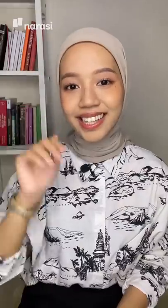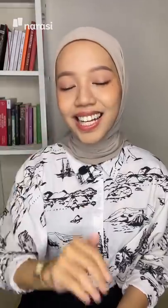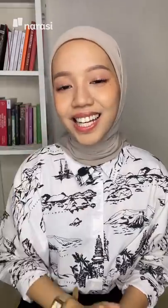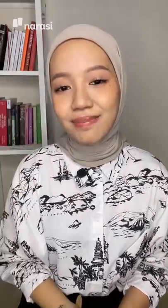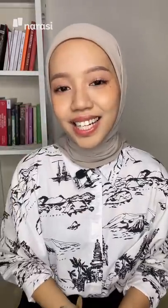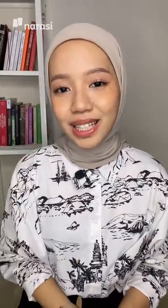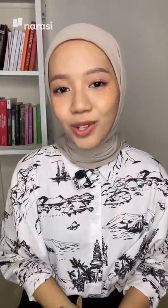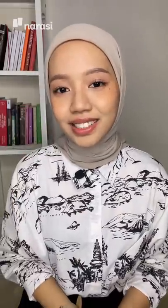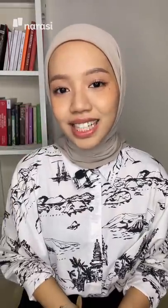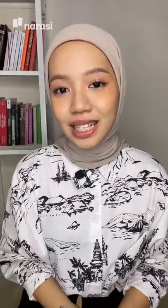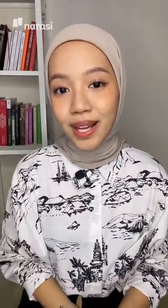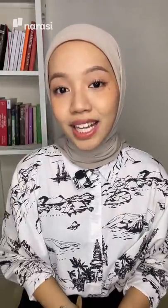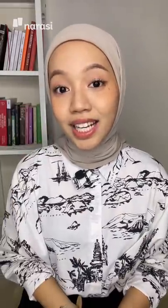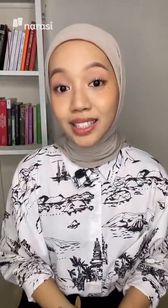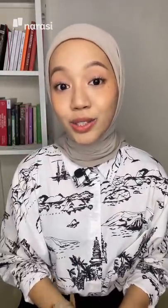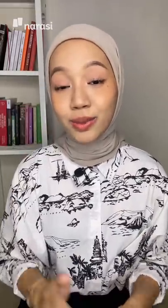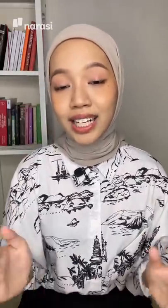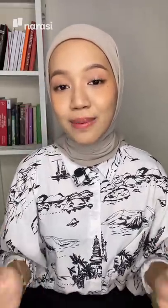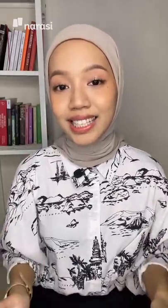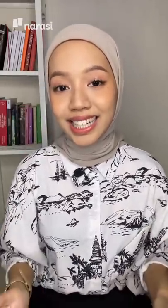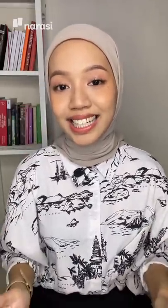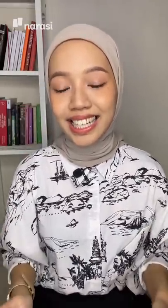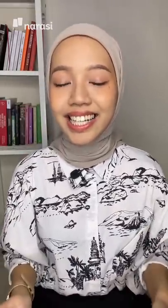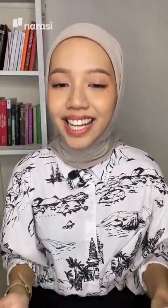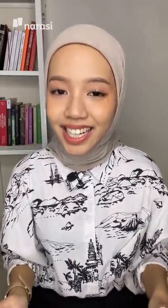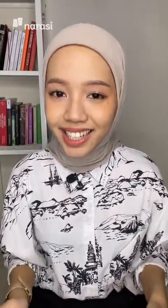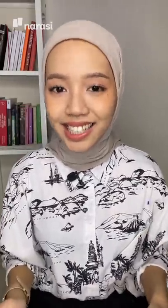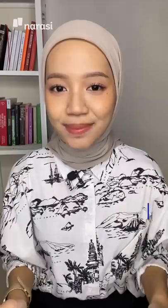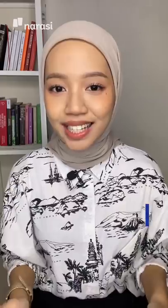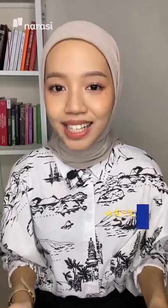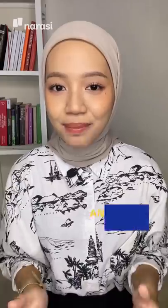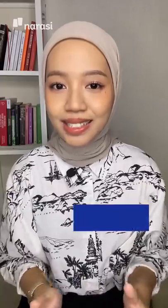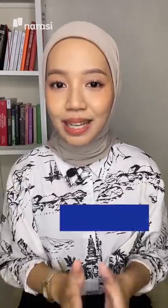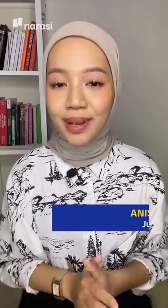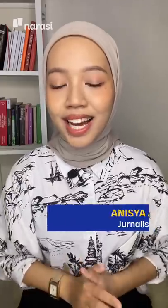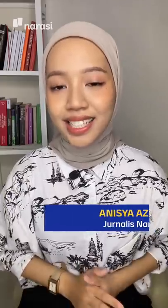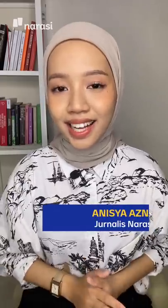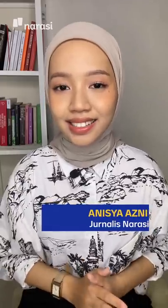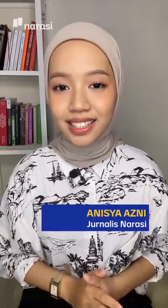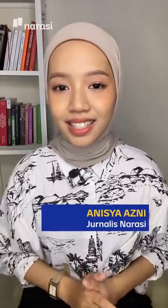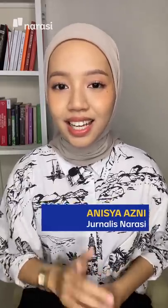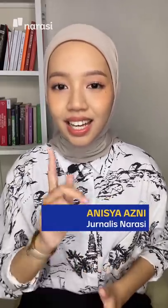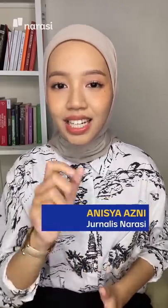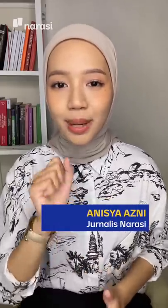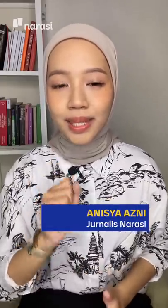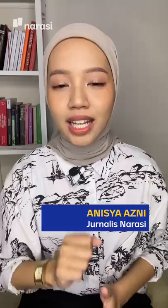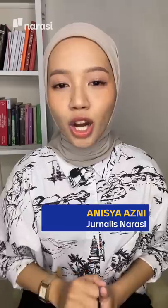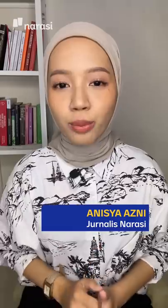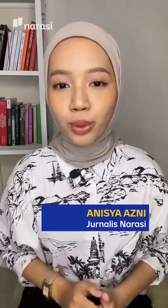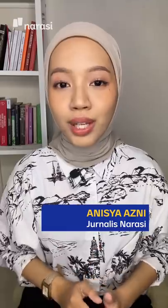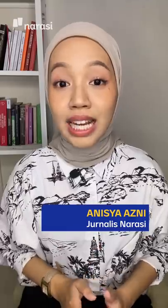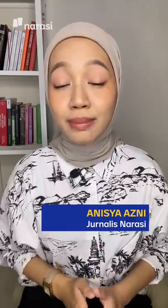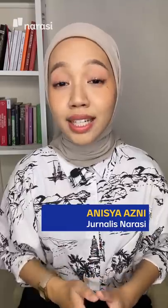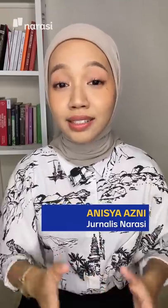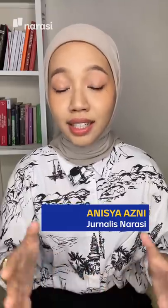Rise and Shine. Mari kita buka Selasa pagi dengan sejumlah kabar terkini dari Narasi Pagi bersama Anisha Azmi. Ada update dari